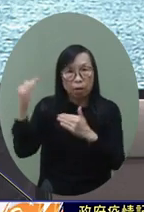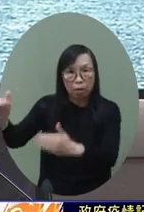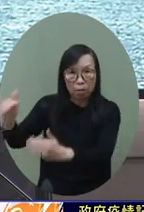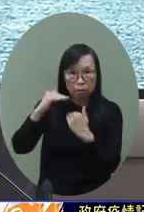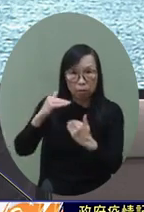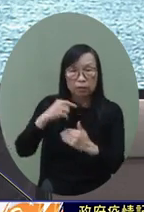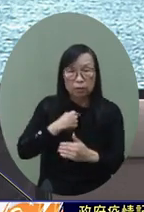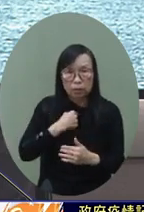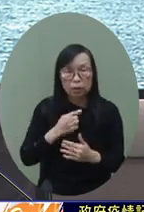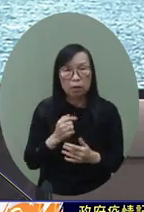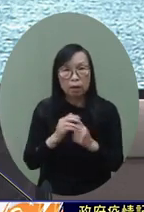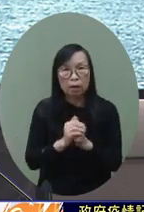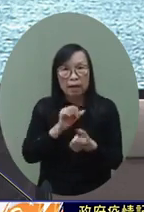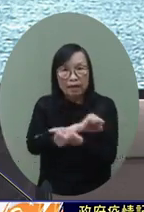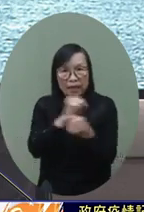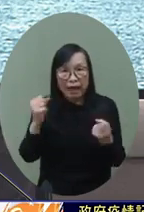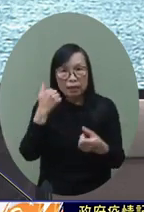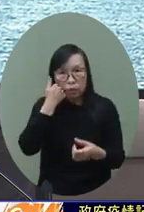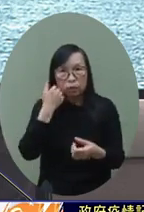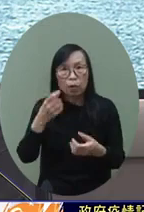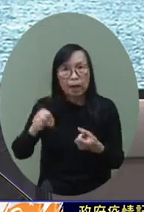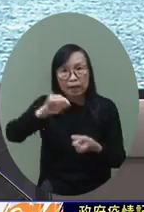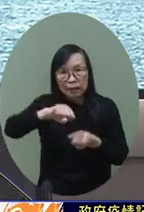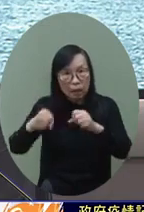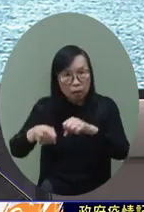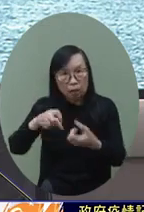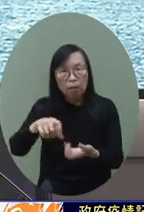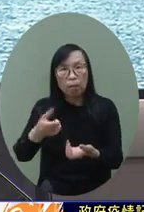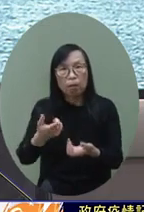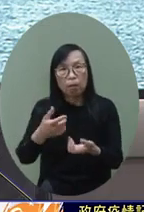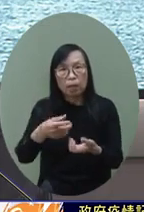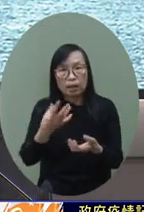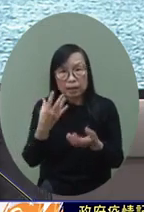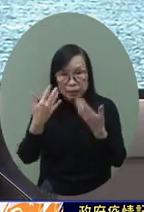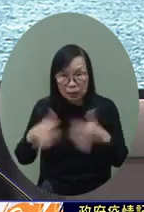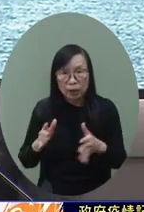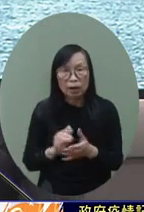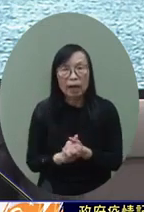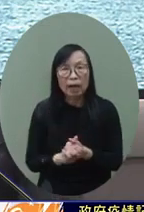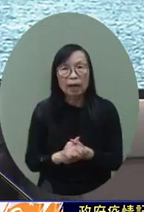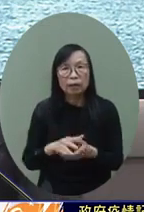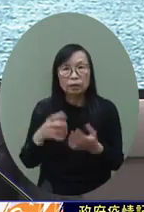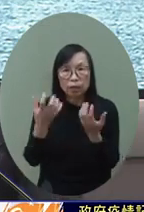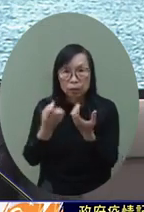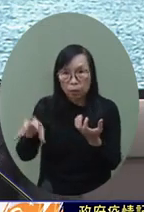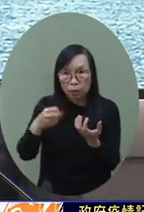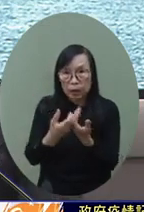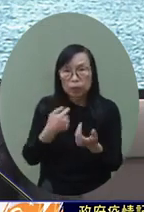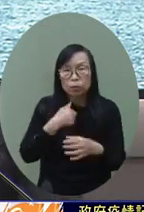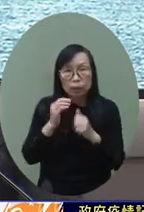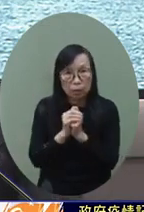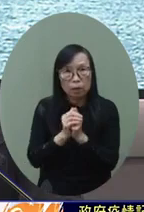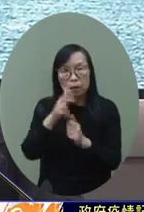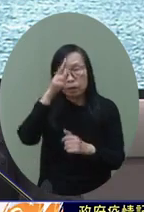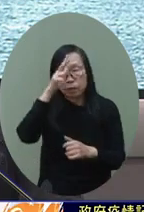埋稀即係喺解凍之後同埋稀釋之後一連串嘅後嗰、那個使用嘅要求咧，所以呢啲咧政